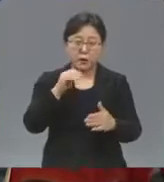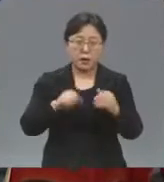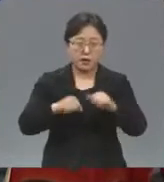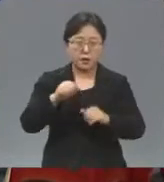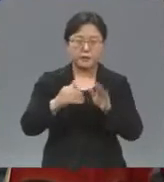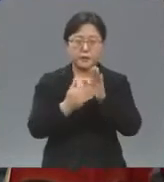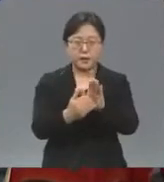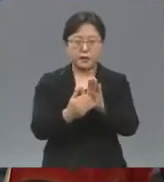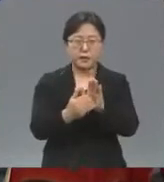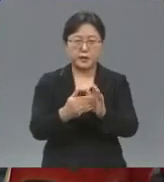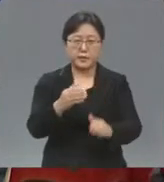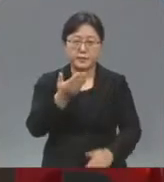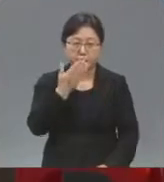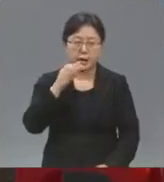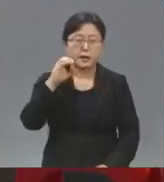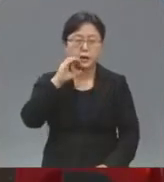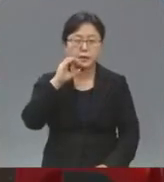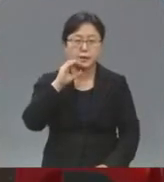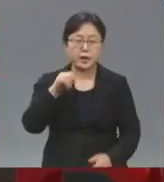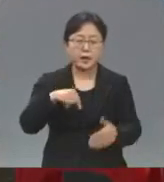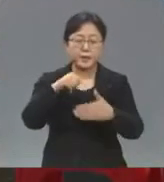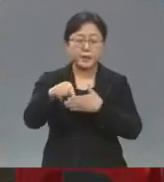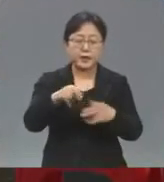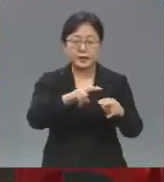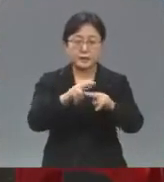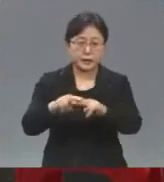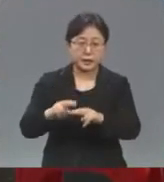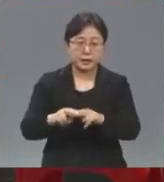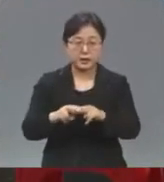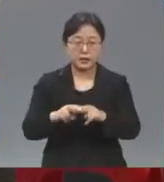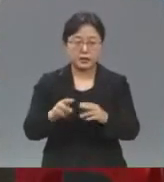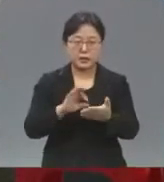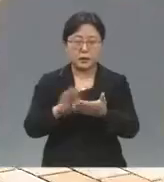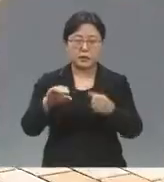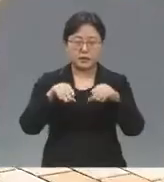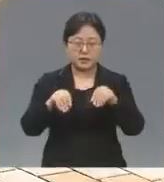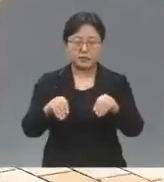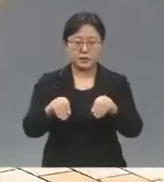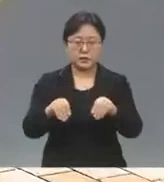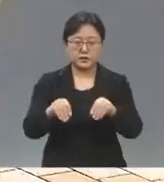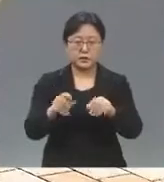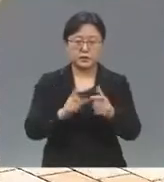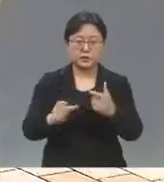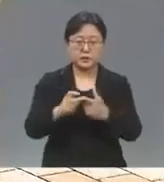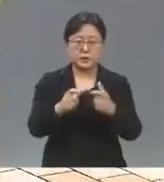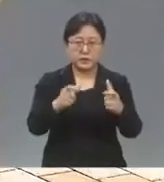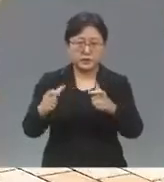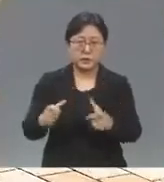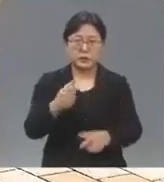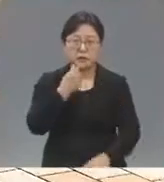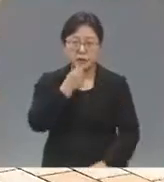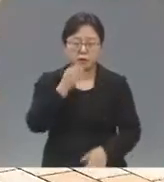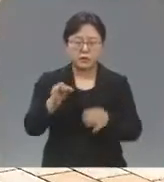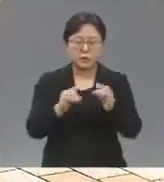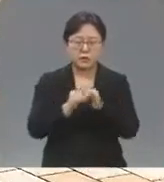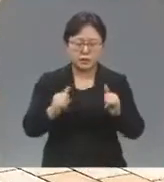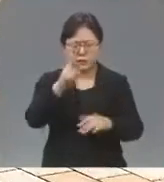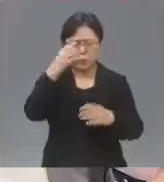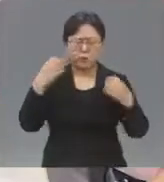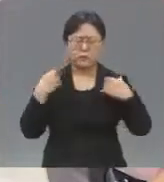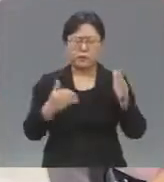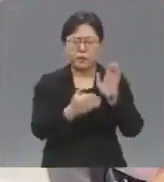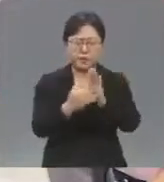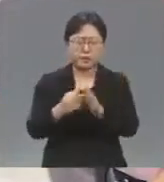시간에 식당과 카페 등의 야베 테이블 이용 금지 도 추가됐습니다 지역 소상공인 들은 정부 방역